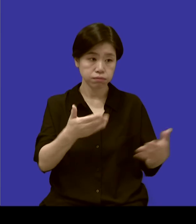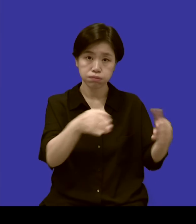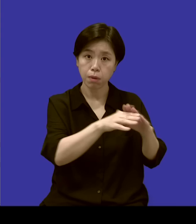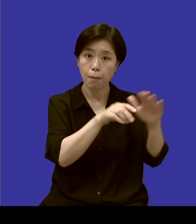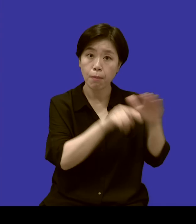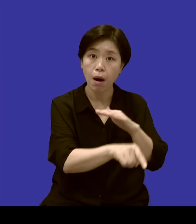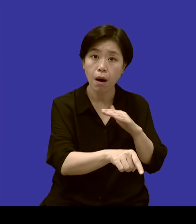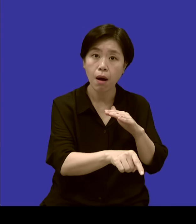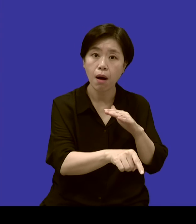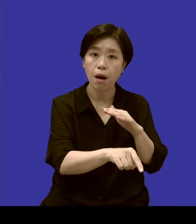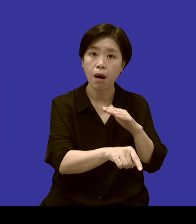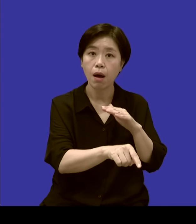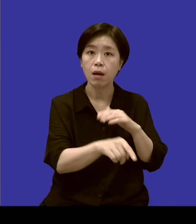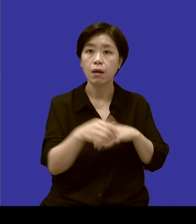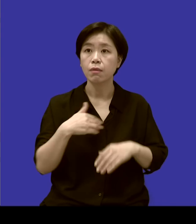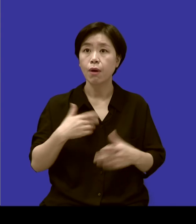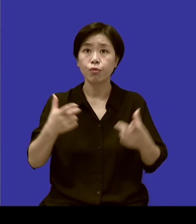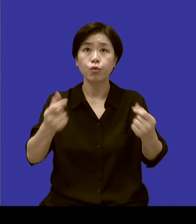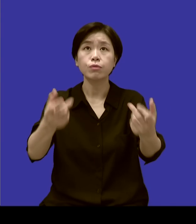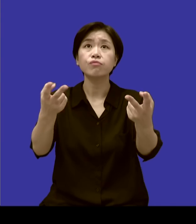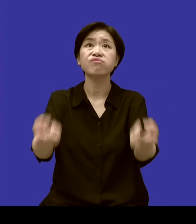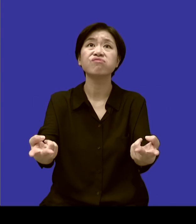막 너무 충격이 트라우마가 커서